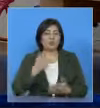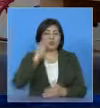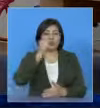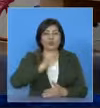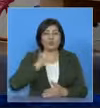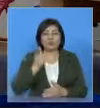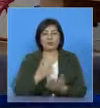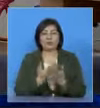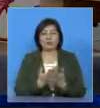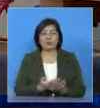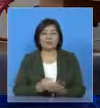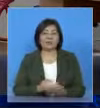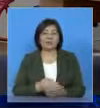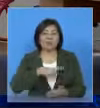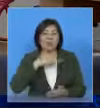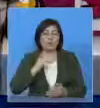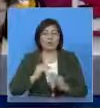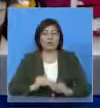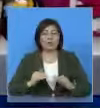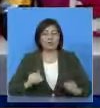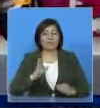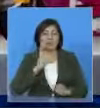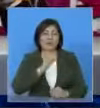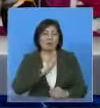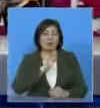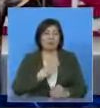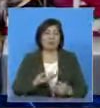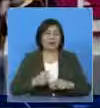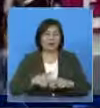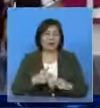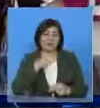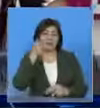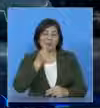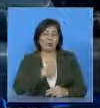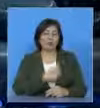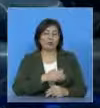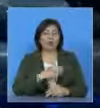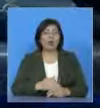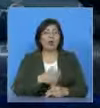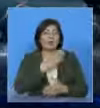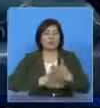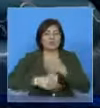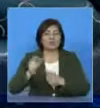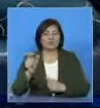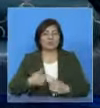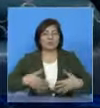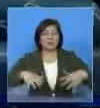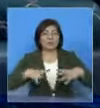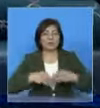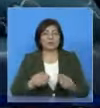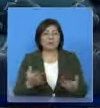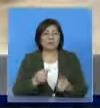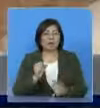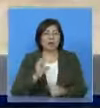приоритет был отдан многодетным и одиноким матерям в этом году инвалидам не состоящим на учете службой пробации а также семьям получающим